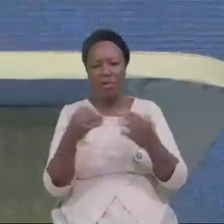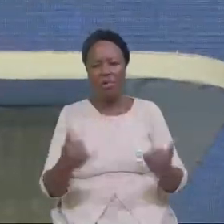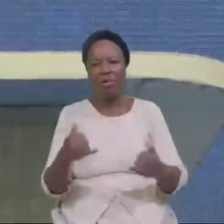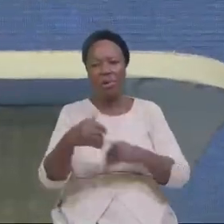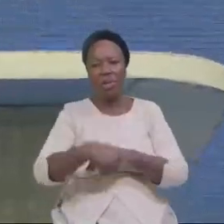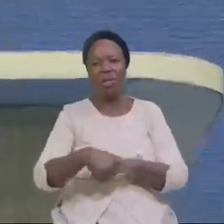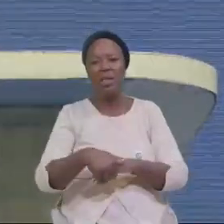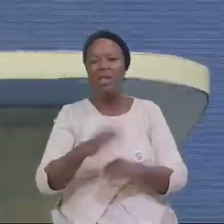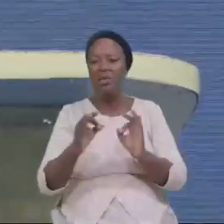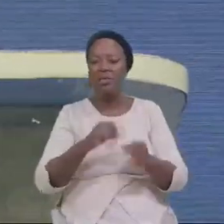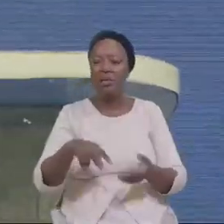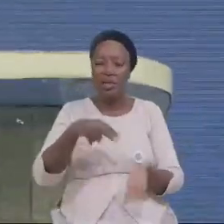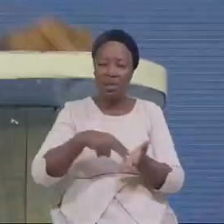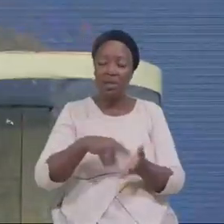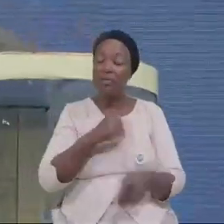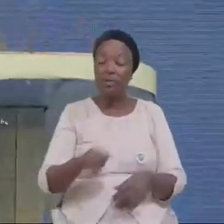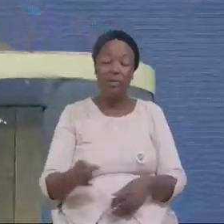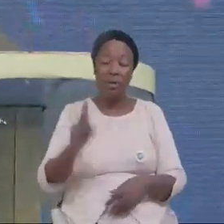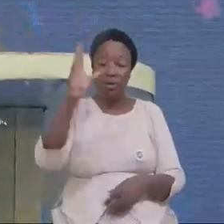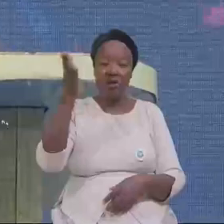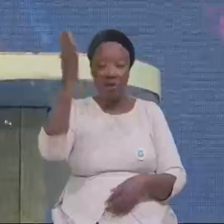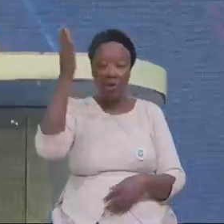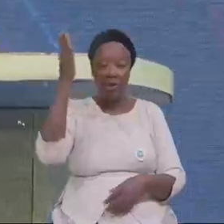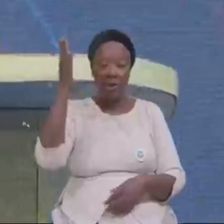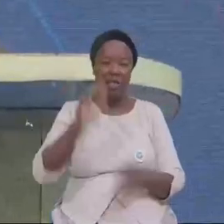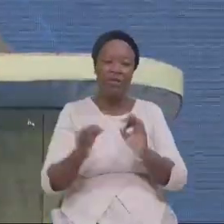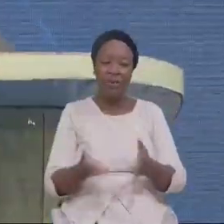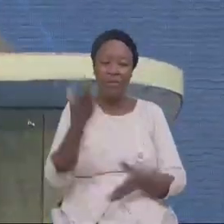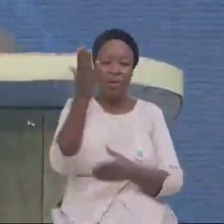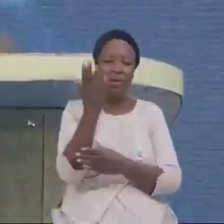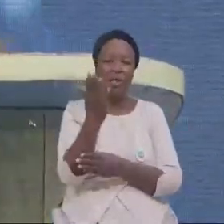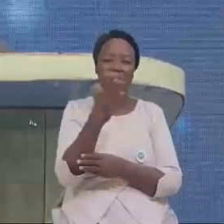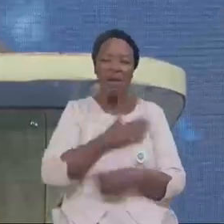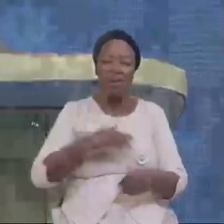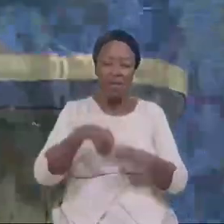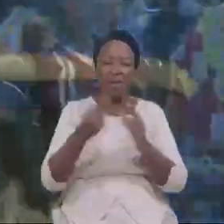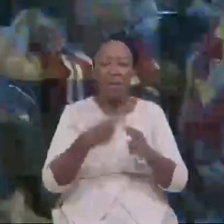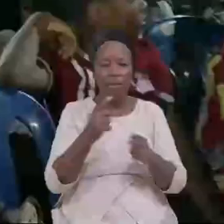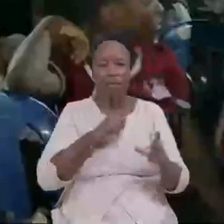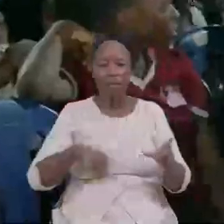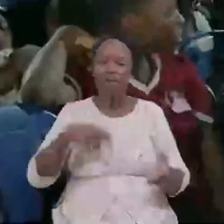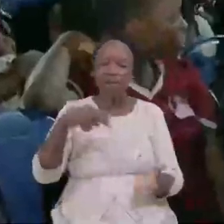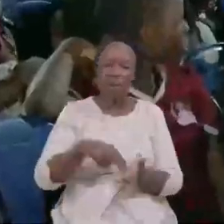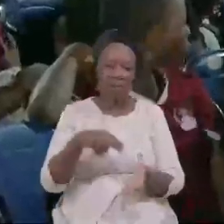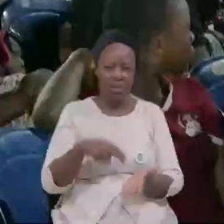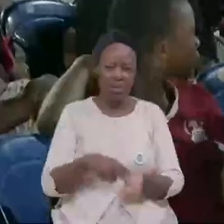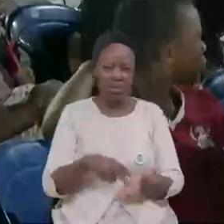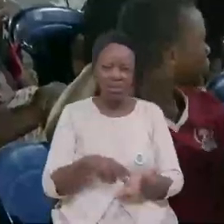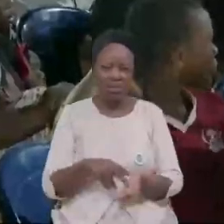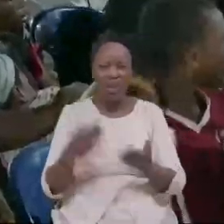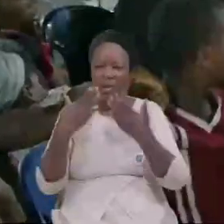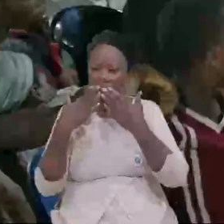au nom du Seigneur, mets-toi debout. Merci, merci. Tu honores le Seigneur, il va